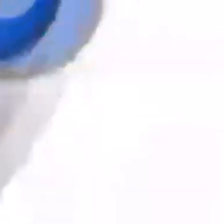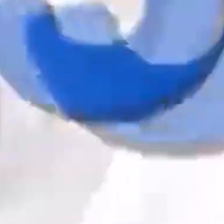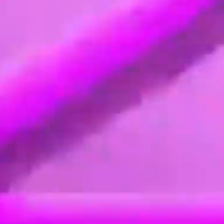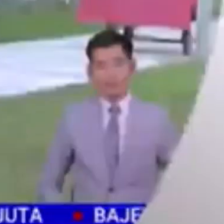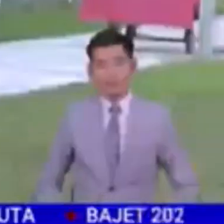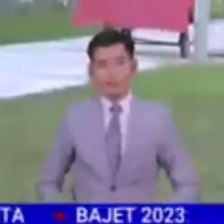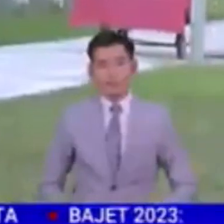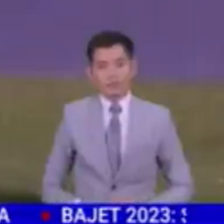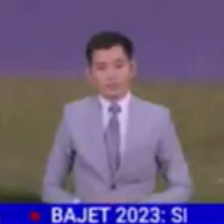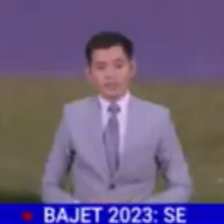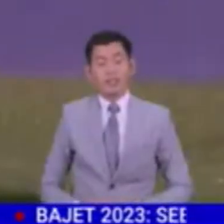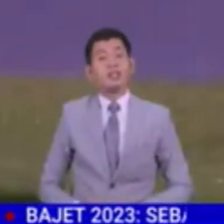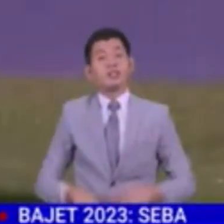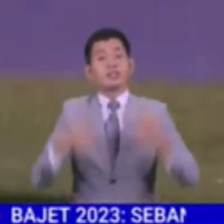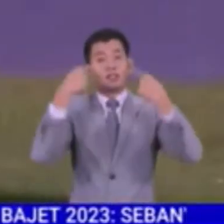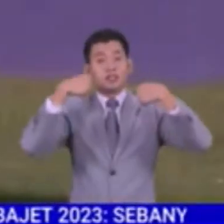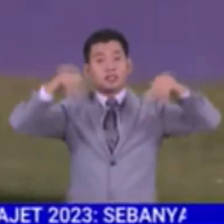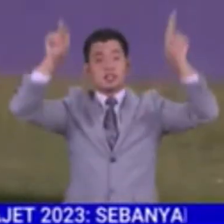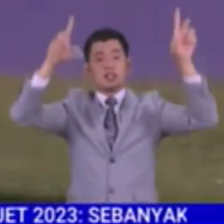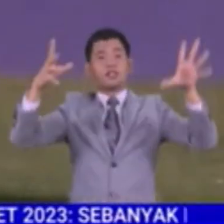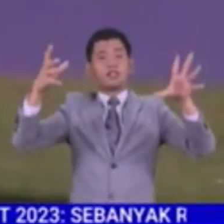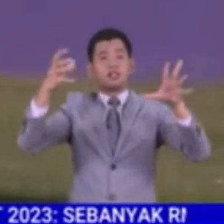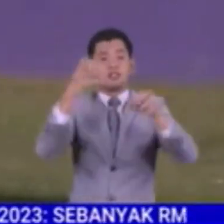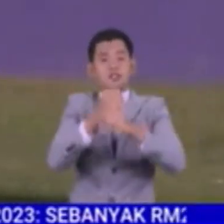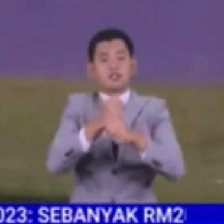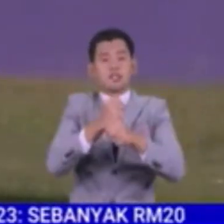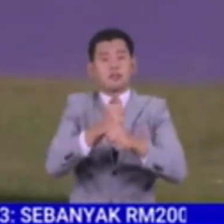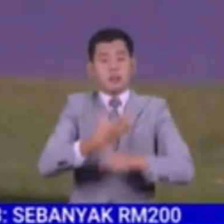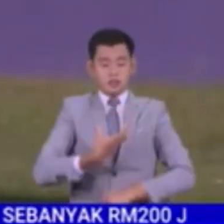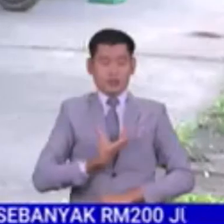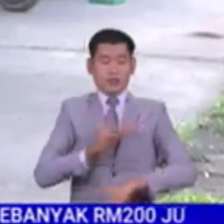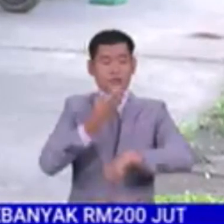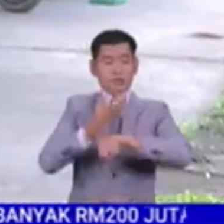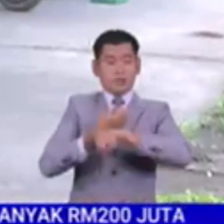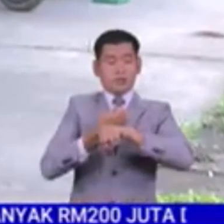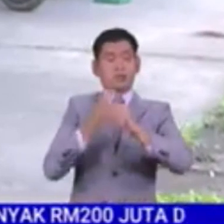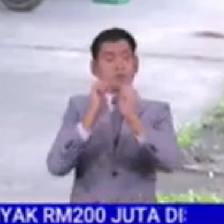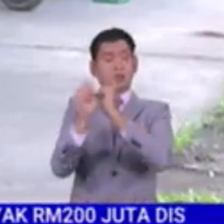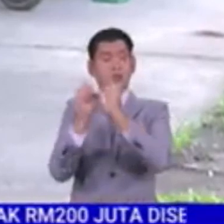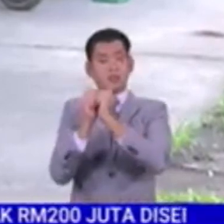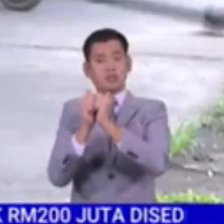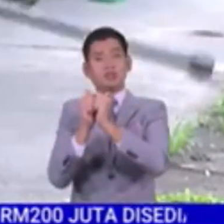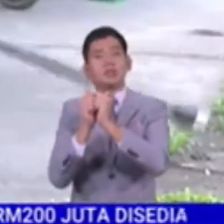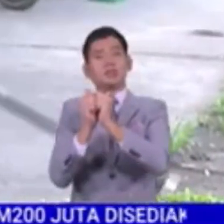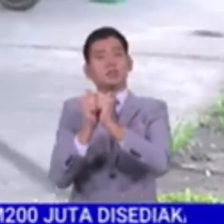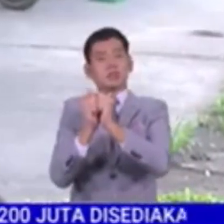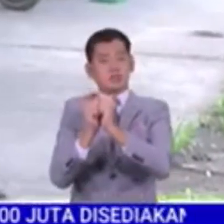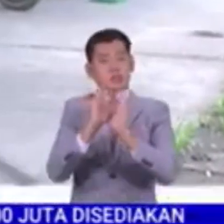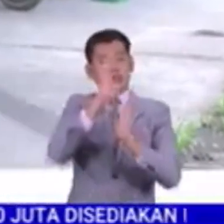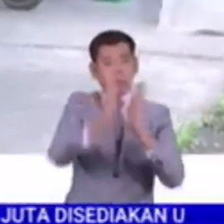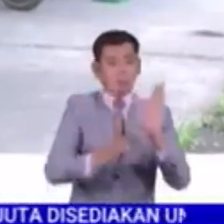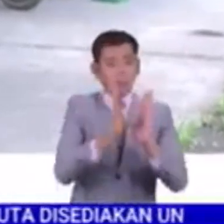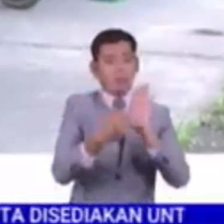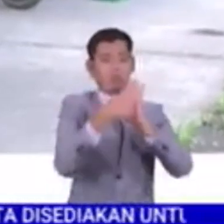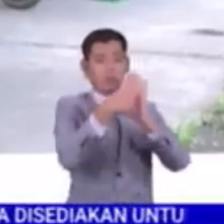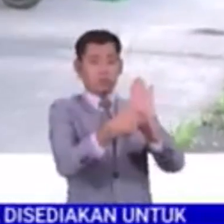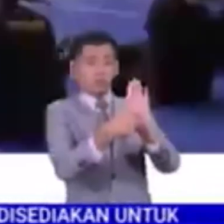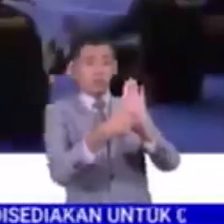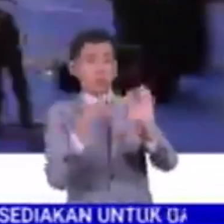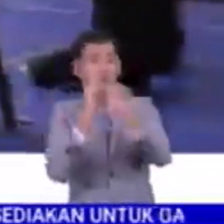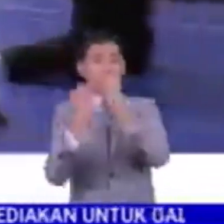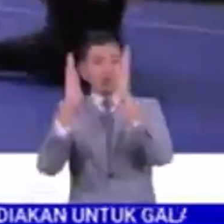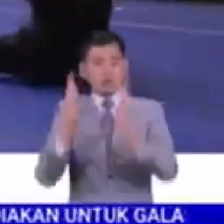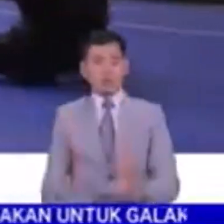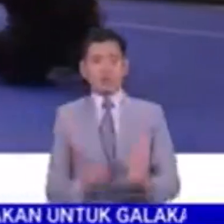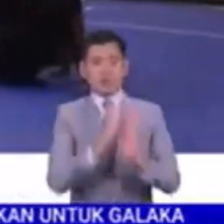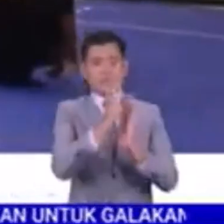dalam pari itu kejayaan merangkul 36 ingat emas di isukan para Asian olgas lalu membuktikan atlet para negara